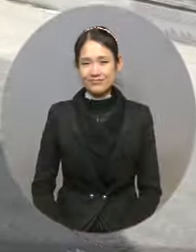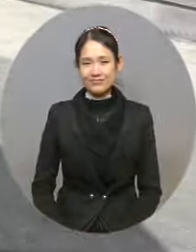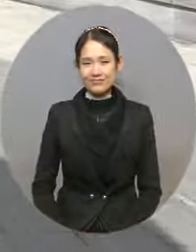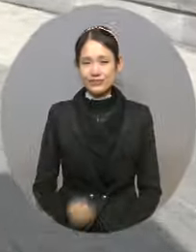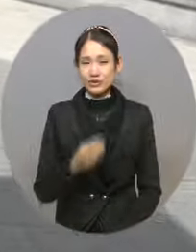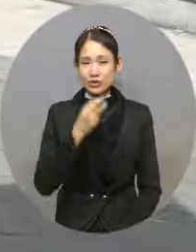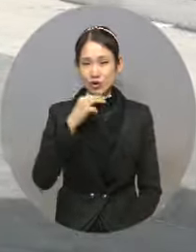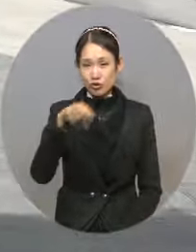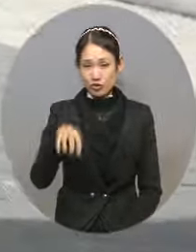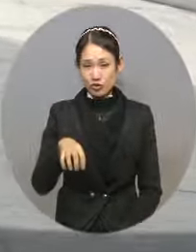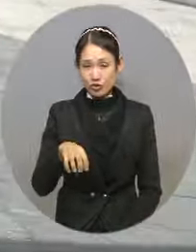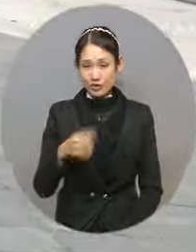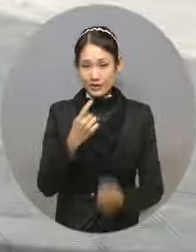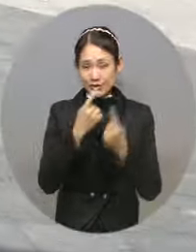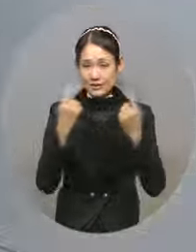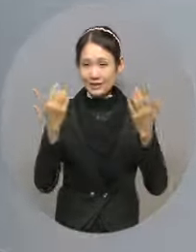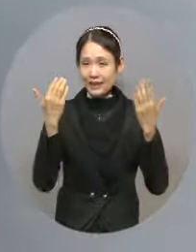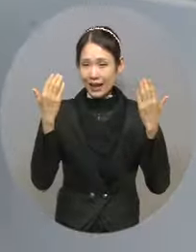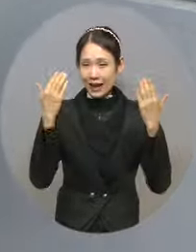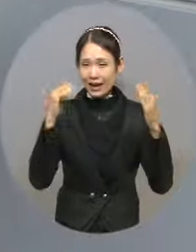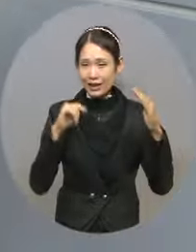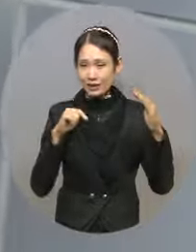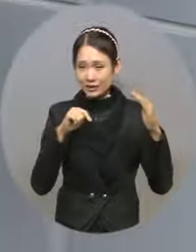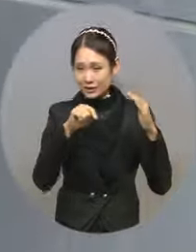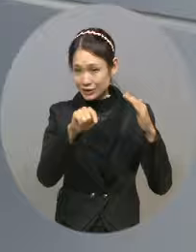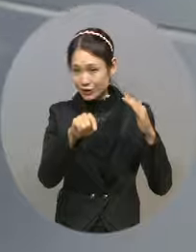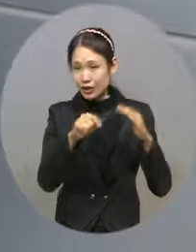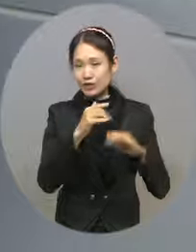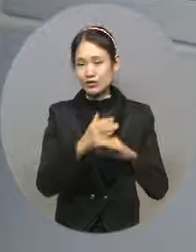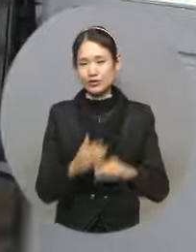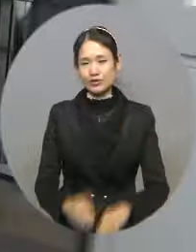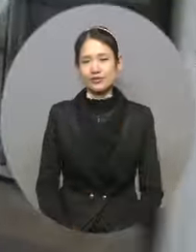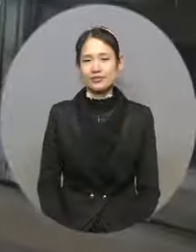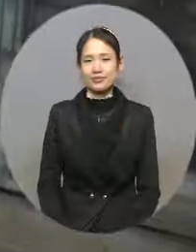서울에 위치한 한 대학교로 들어가는 민재 씨.